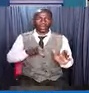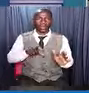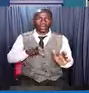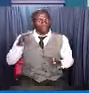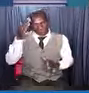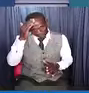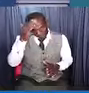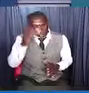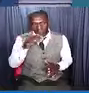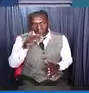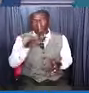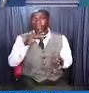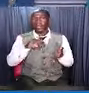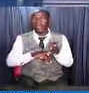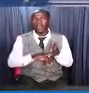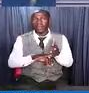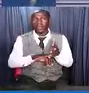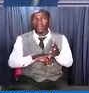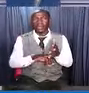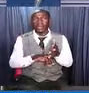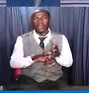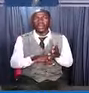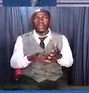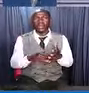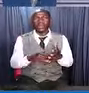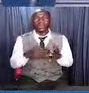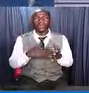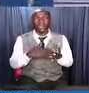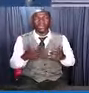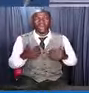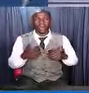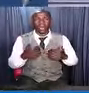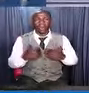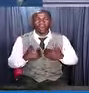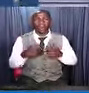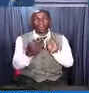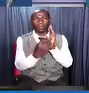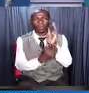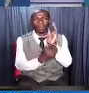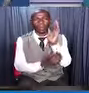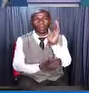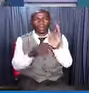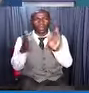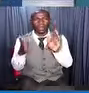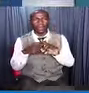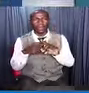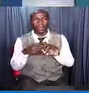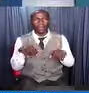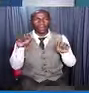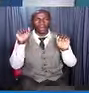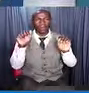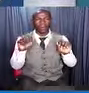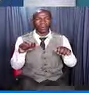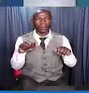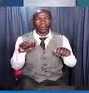wao mezeni. Be submissive. Ananje ana udhaifu gani? No matter how he is. Ana upungufu gani? Whatever deficiencies is. Lakini ujaliwe. But